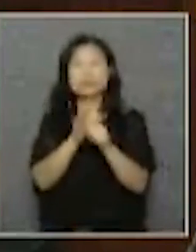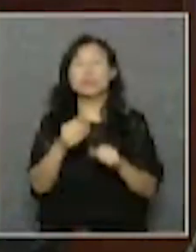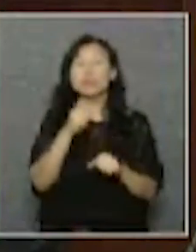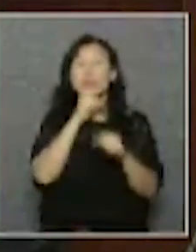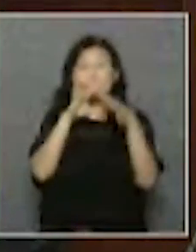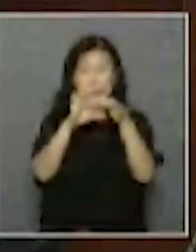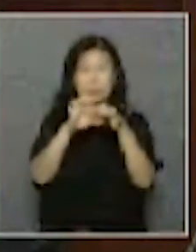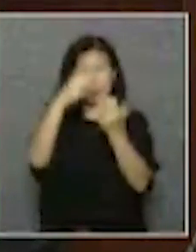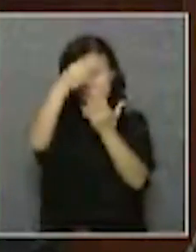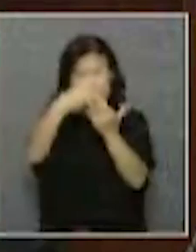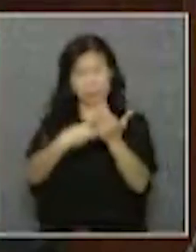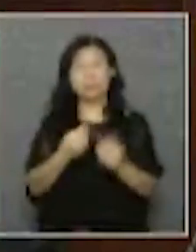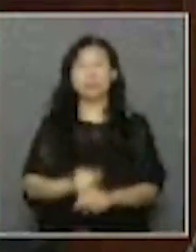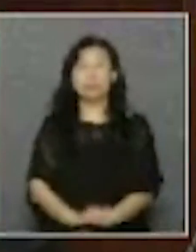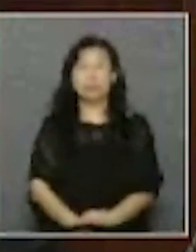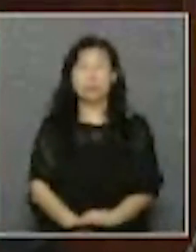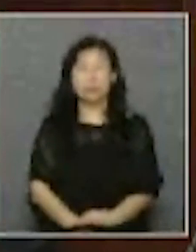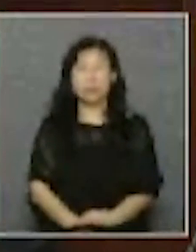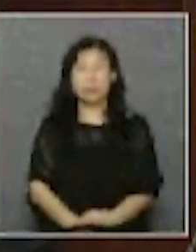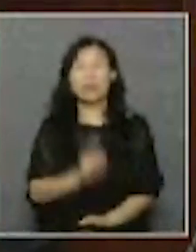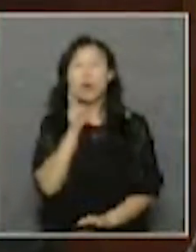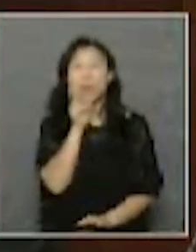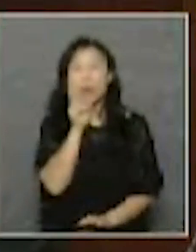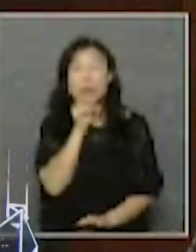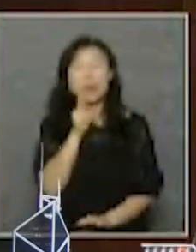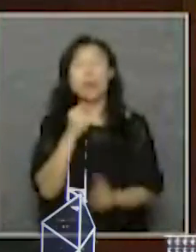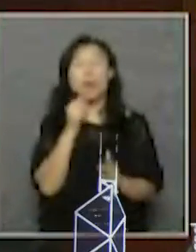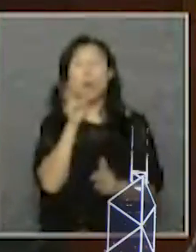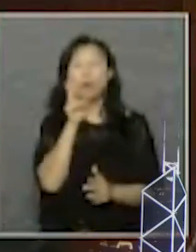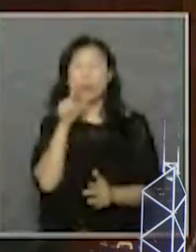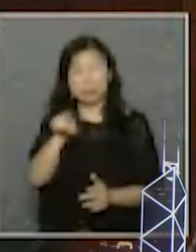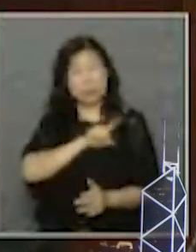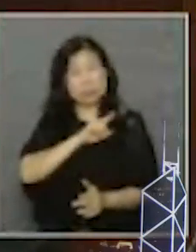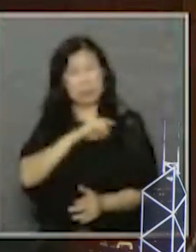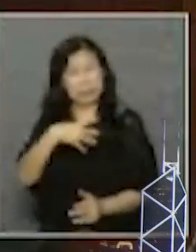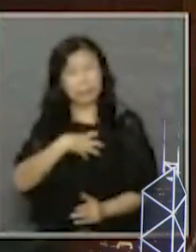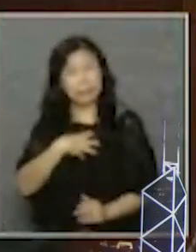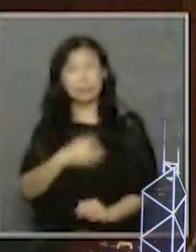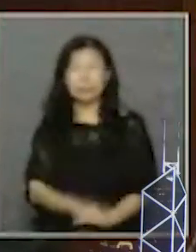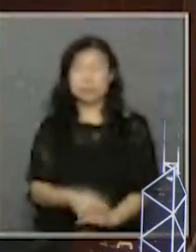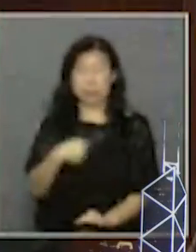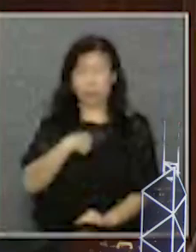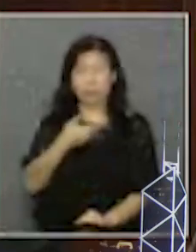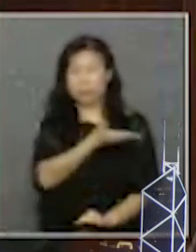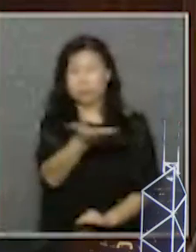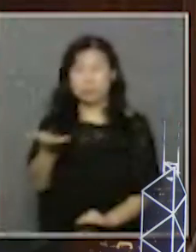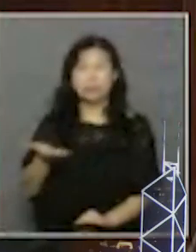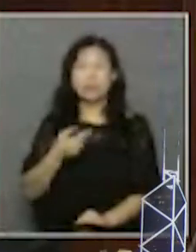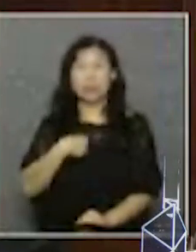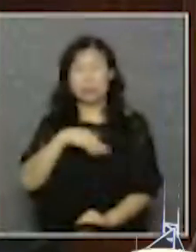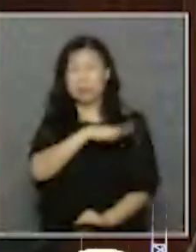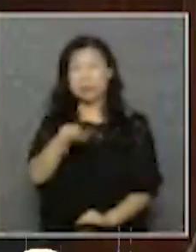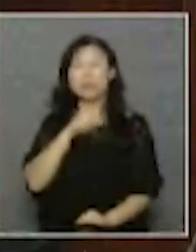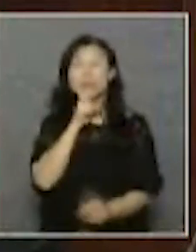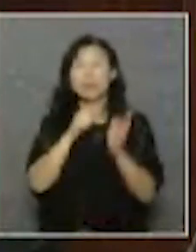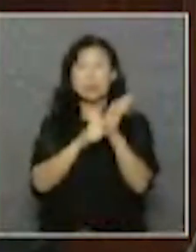关嘅政策 系。 所以譬如你话，你觉得？現在我舉個例，你話我哋